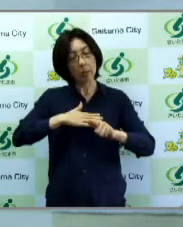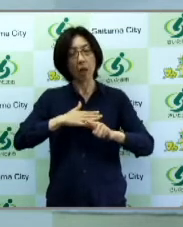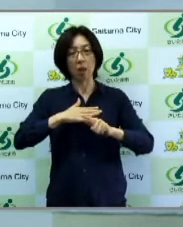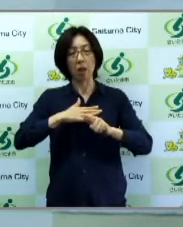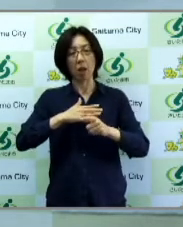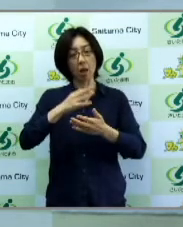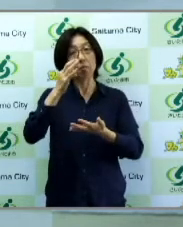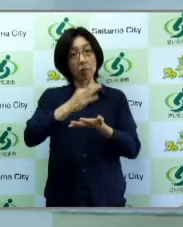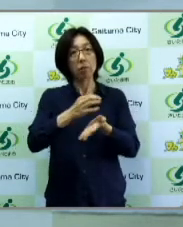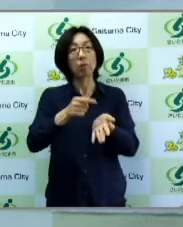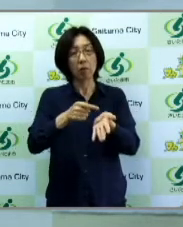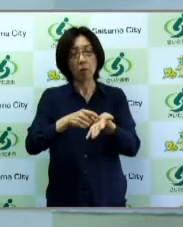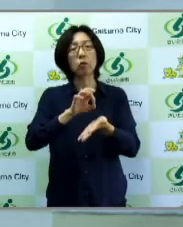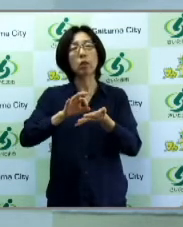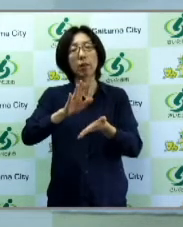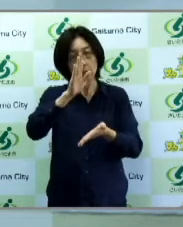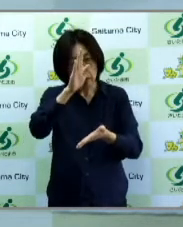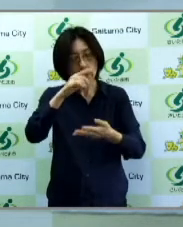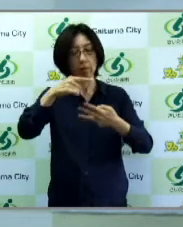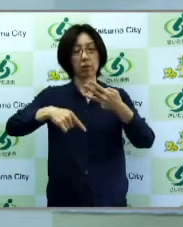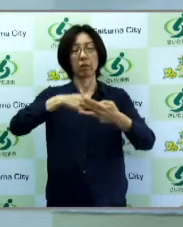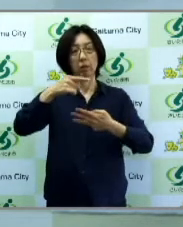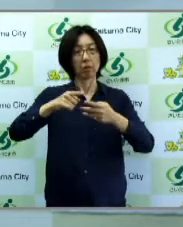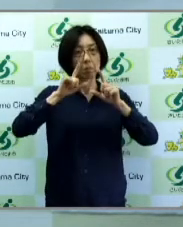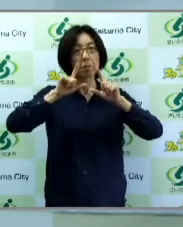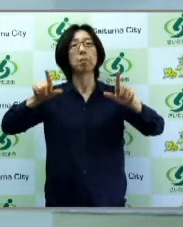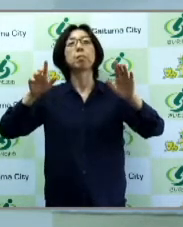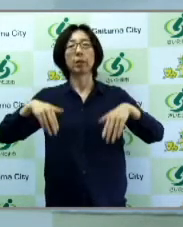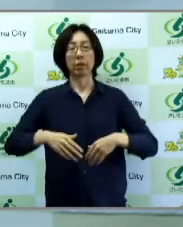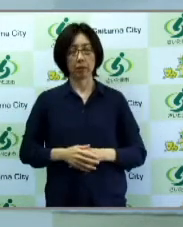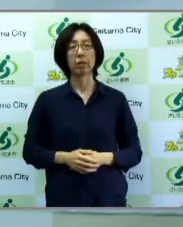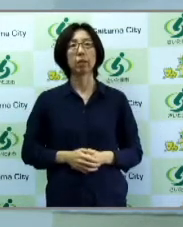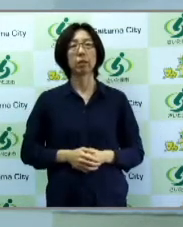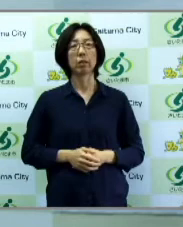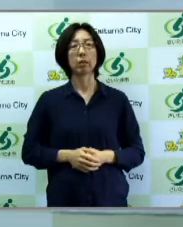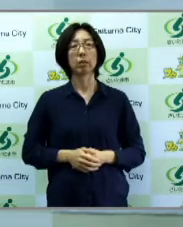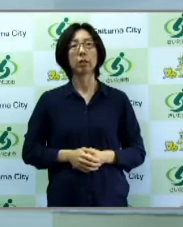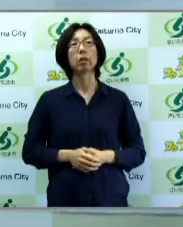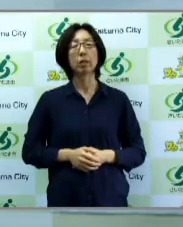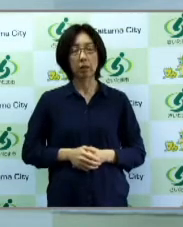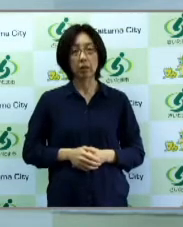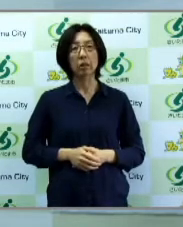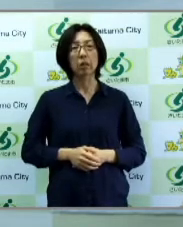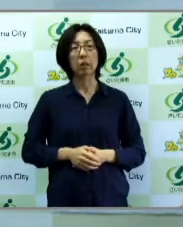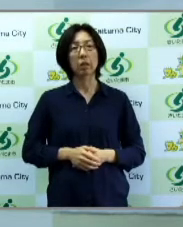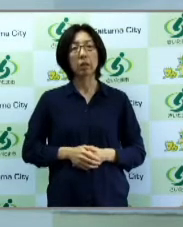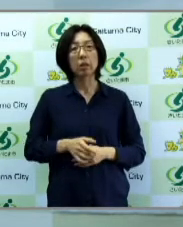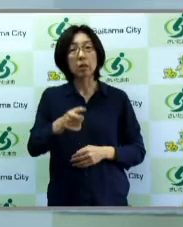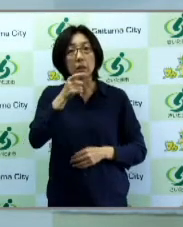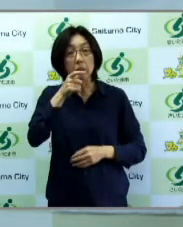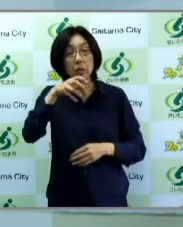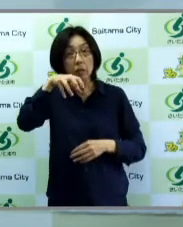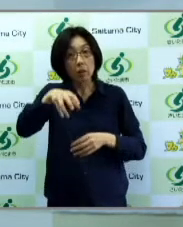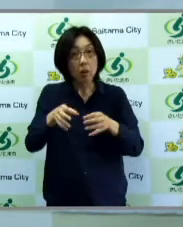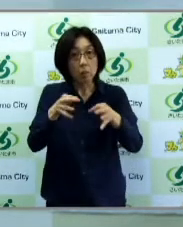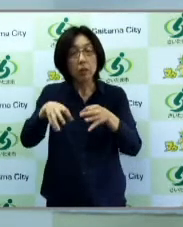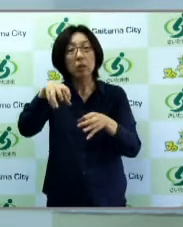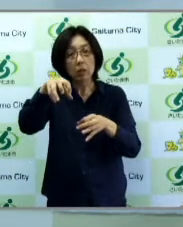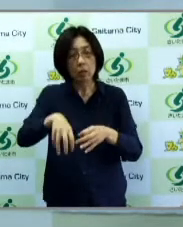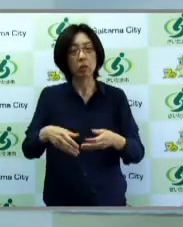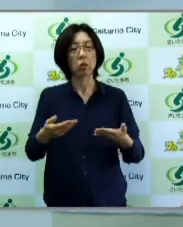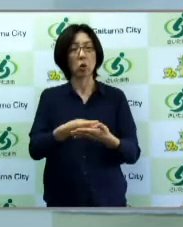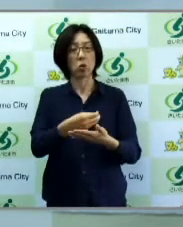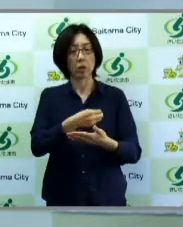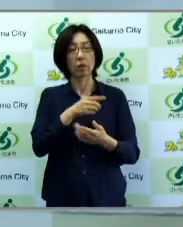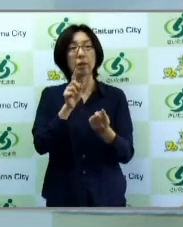について、ご案内をしたところであります。なお、このうちキャバクラ、ホストクラブの全従業員を対象に、臨